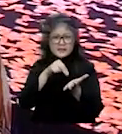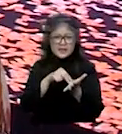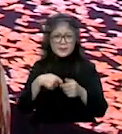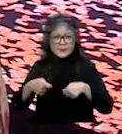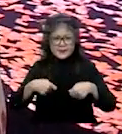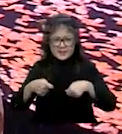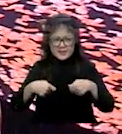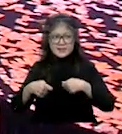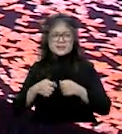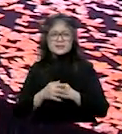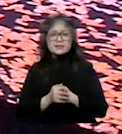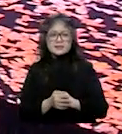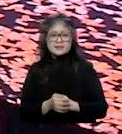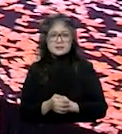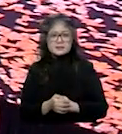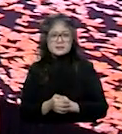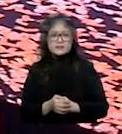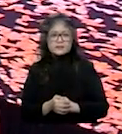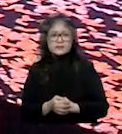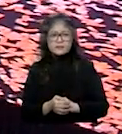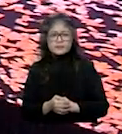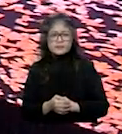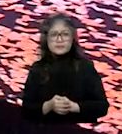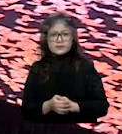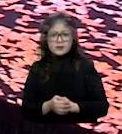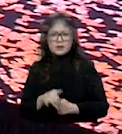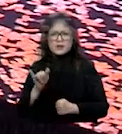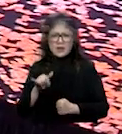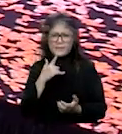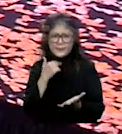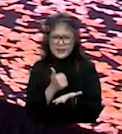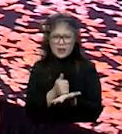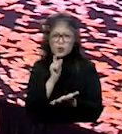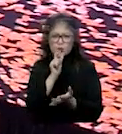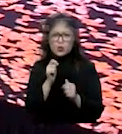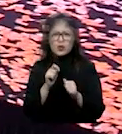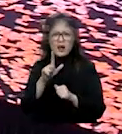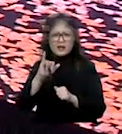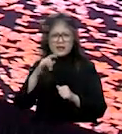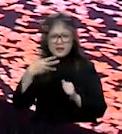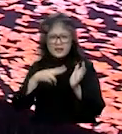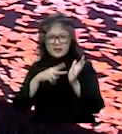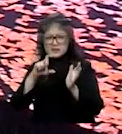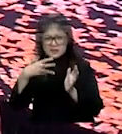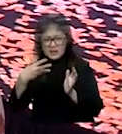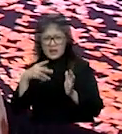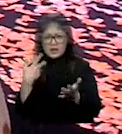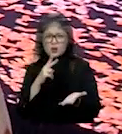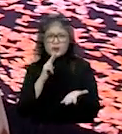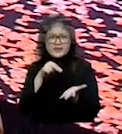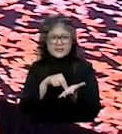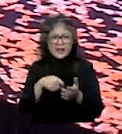ini mengatakan lisensi dari merek-merek dari dalam negeri maupun luar negeri. Nah, kita tahu